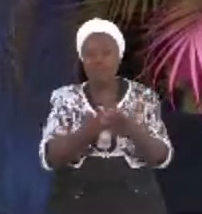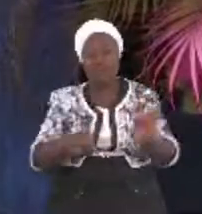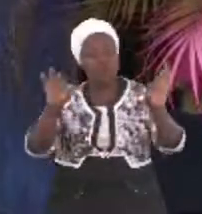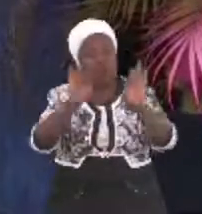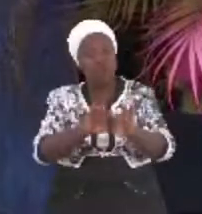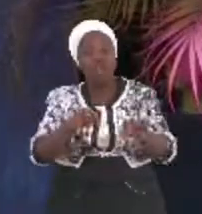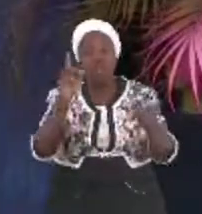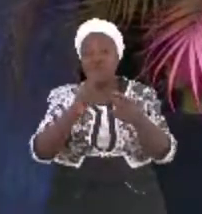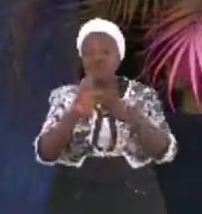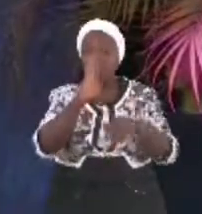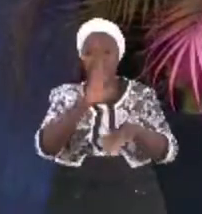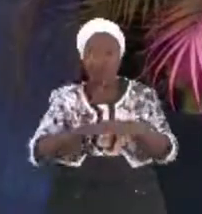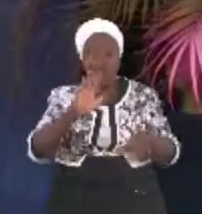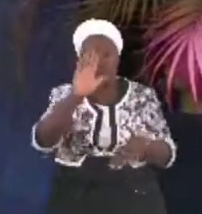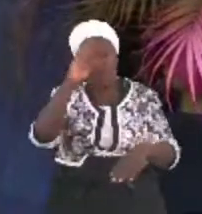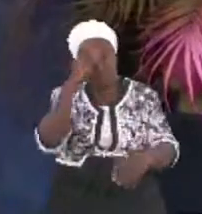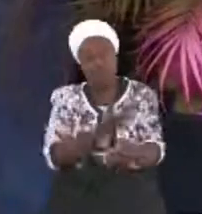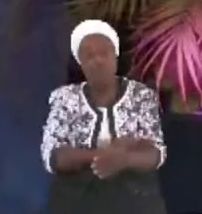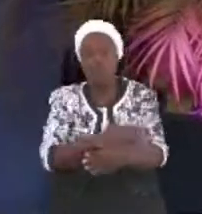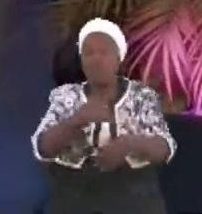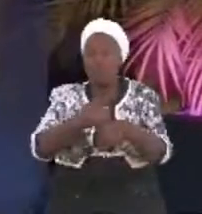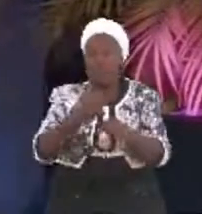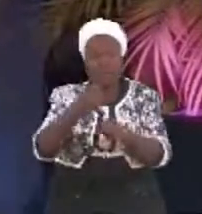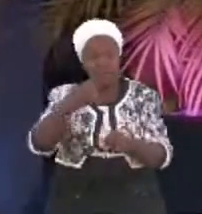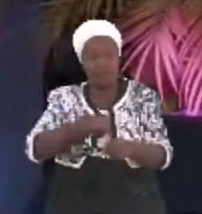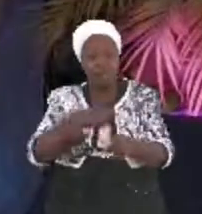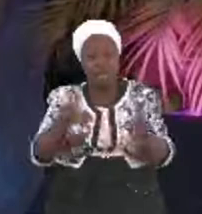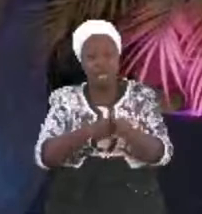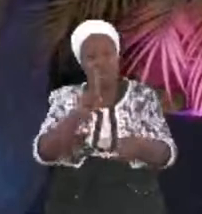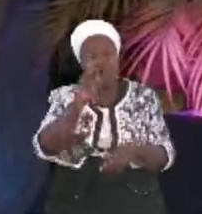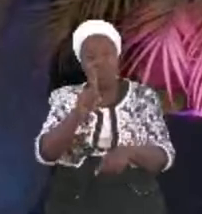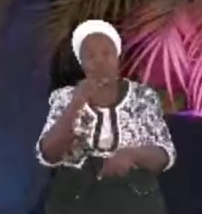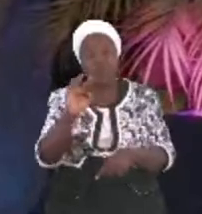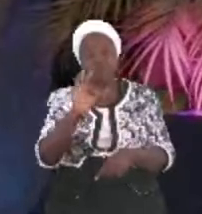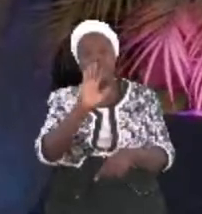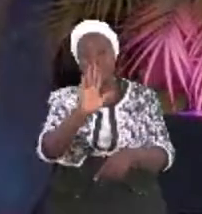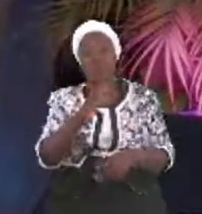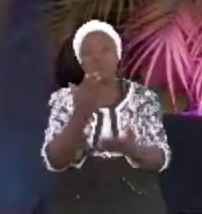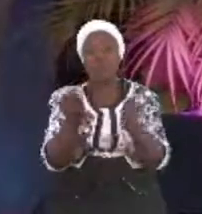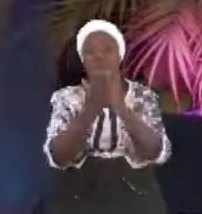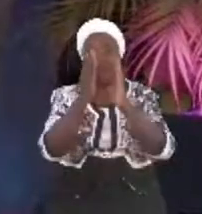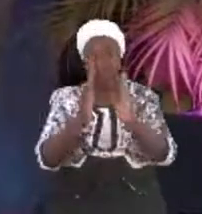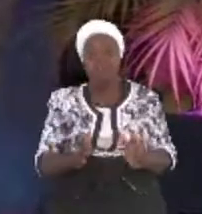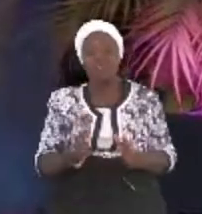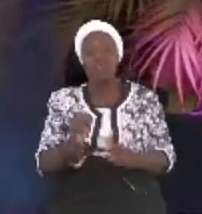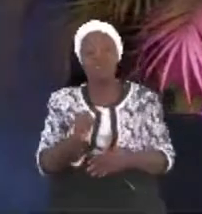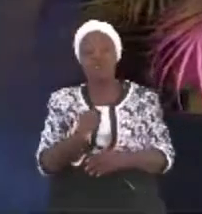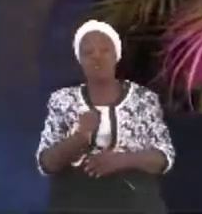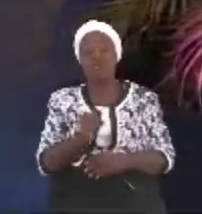d'être appelé ton fils, traite-moi comme l'un de tes mercenaires. Verset 20,